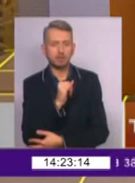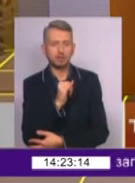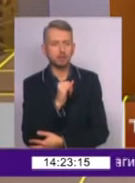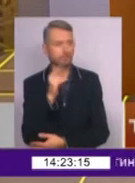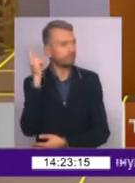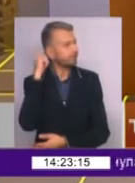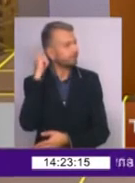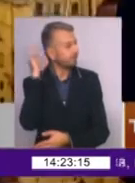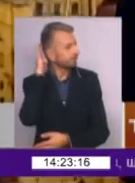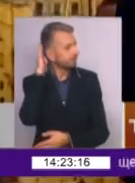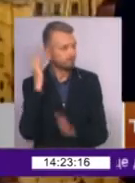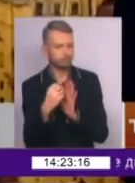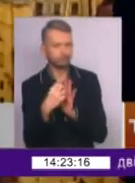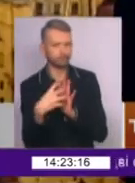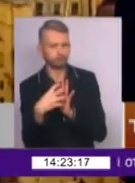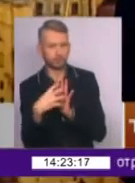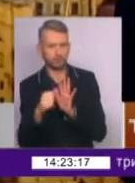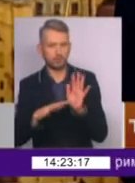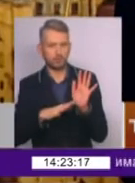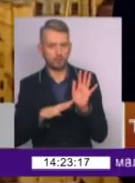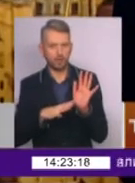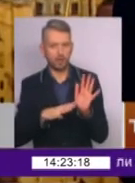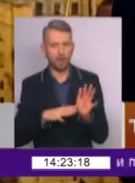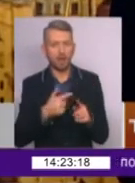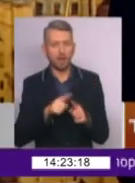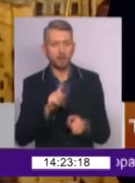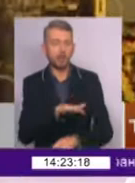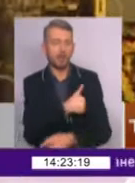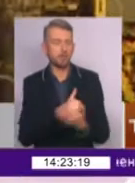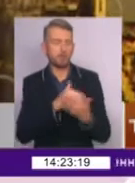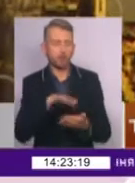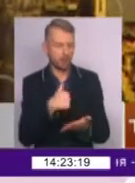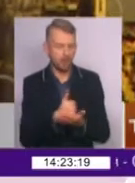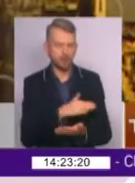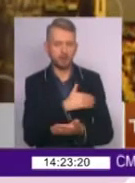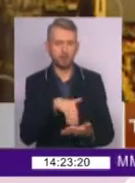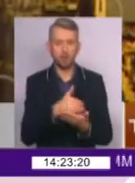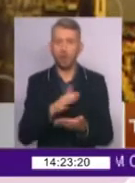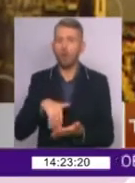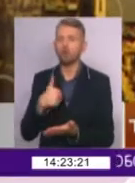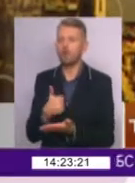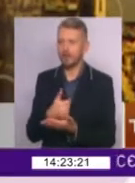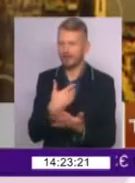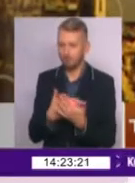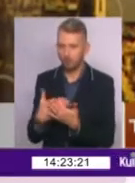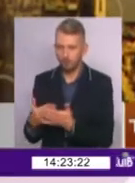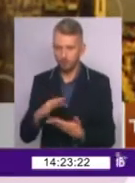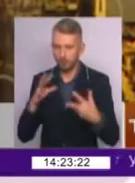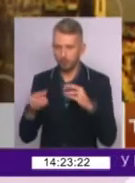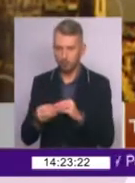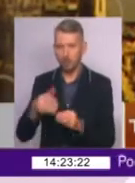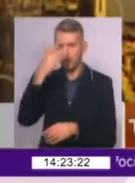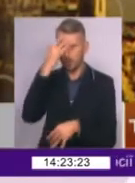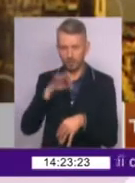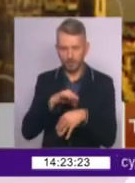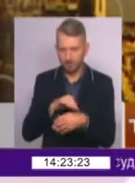кожен може побачити вдома і звернути увагу. Але все-таки це є температура. Це основні симптоми ми назвали. Тобто підсумуємо. Головний